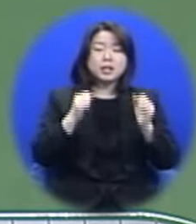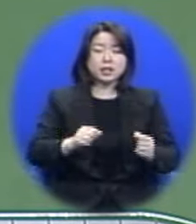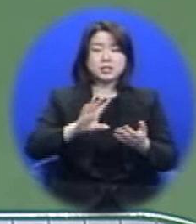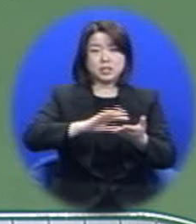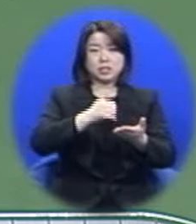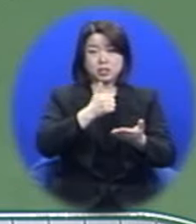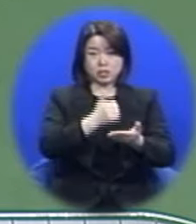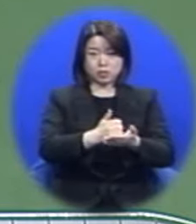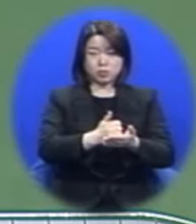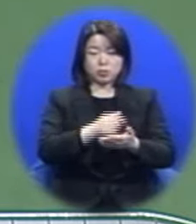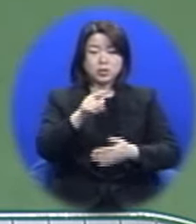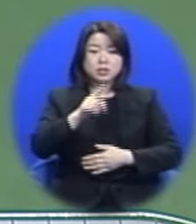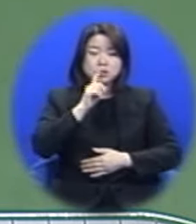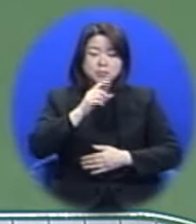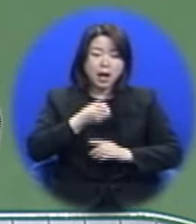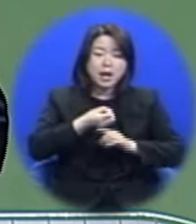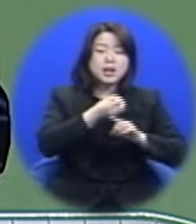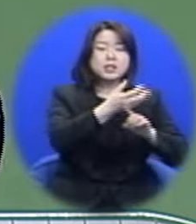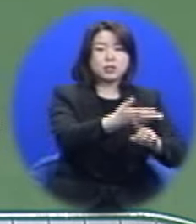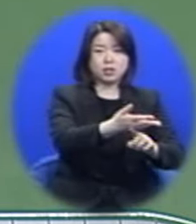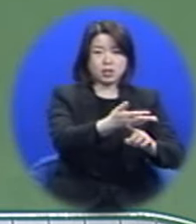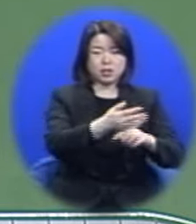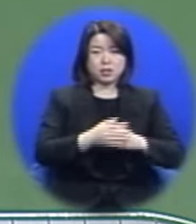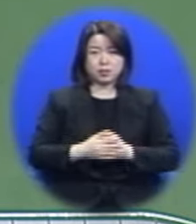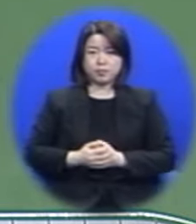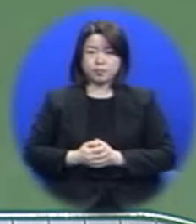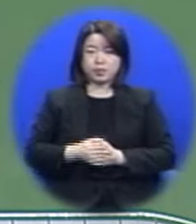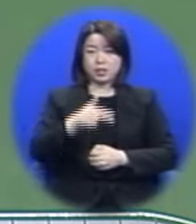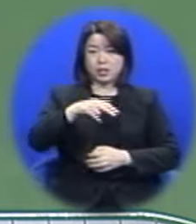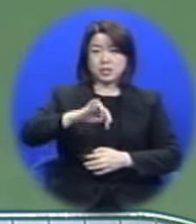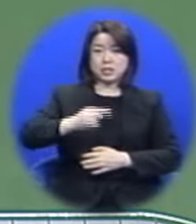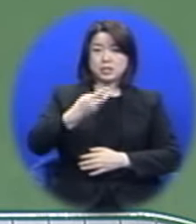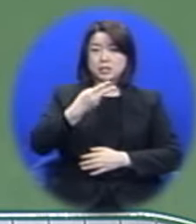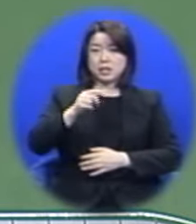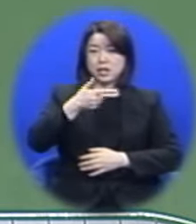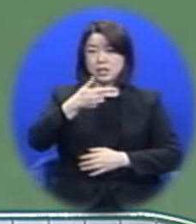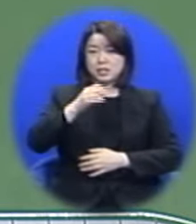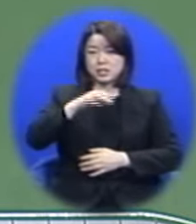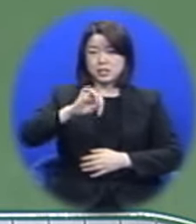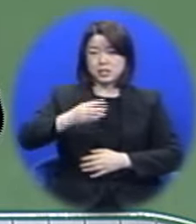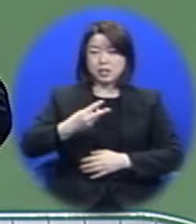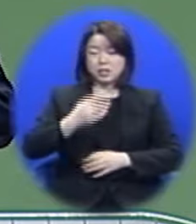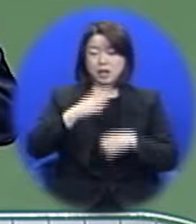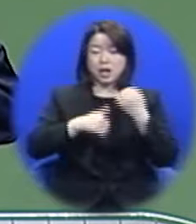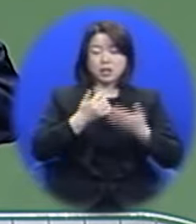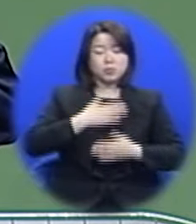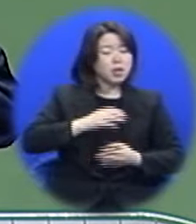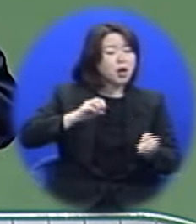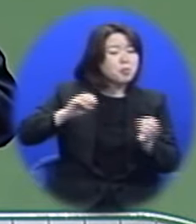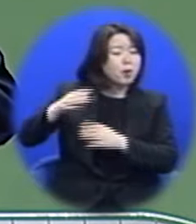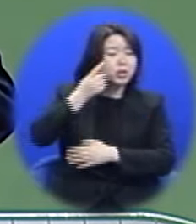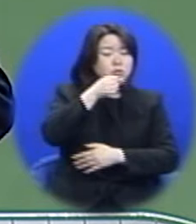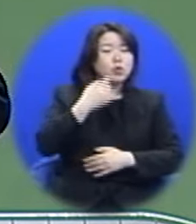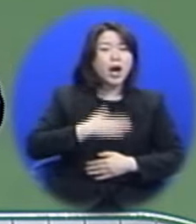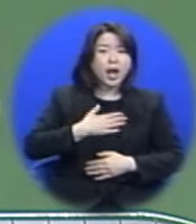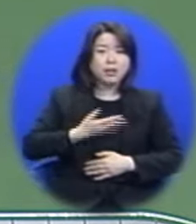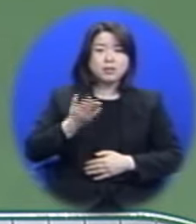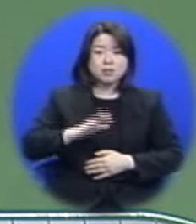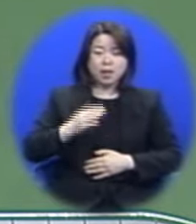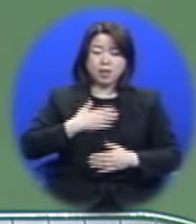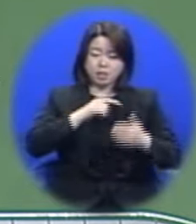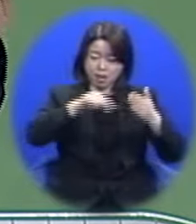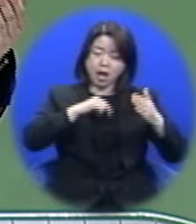말 전해주래. 진 다니엘이 하나님이 자기 버리신 줄 알았는데 내 안에 계시다니.